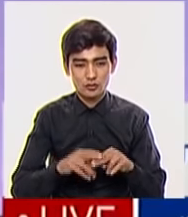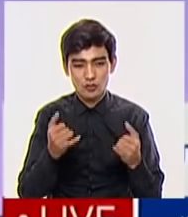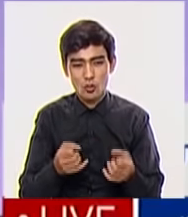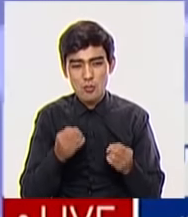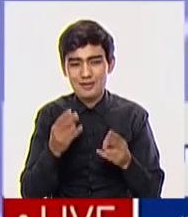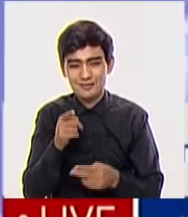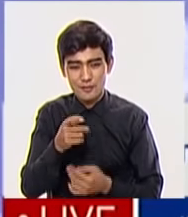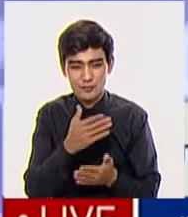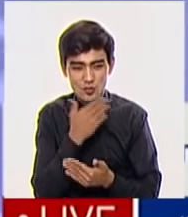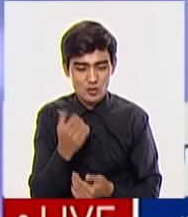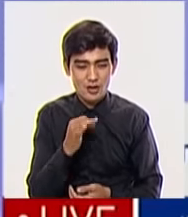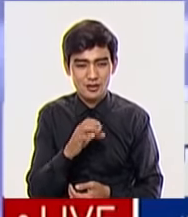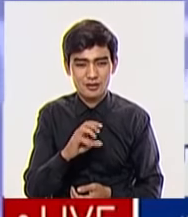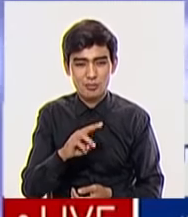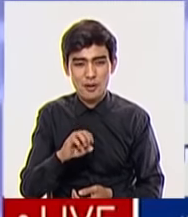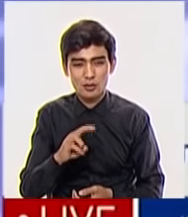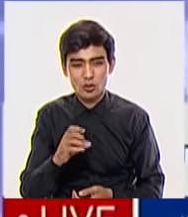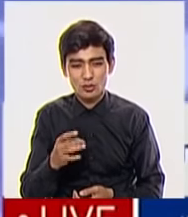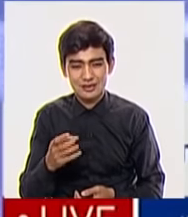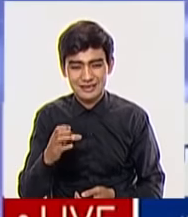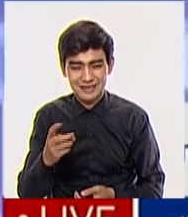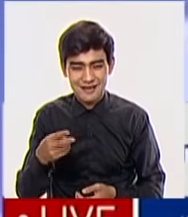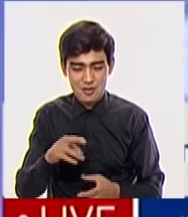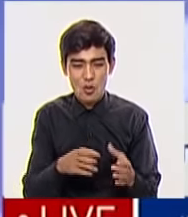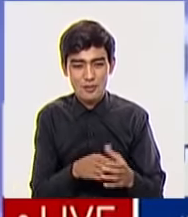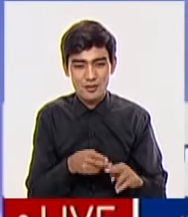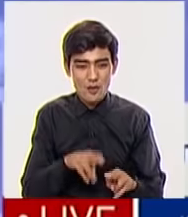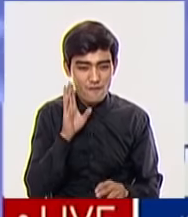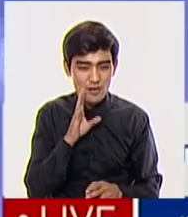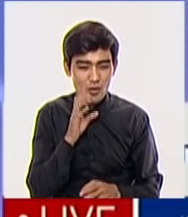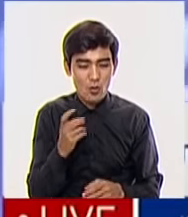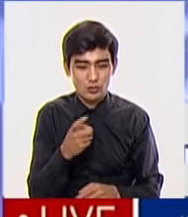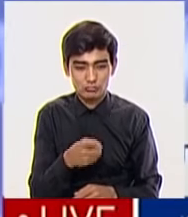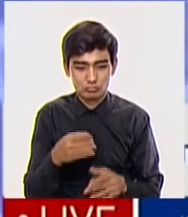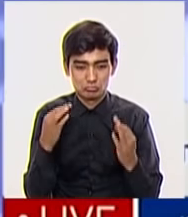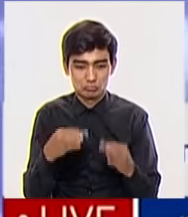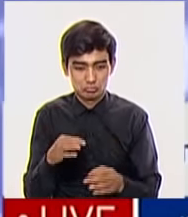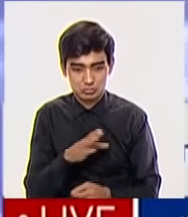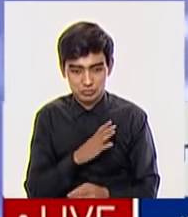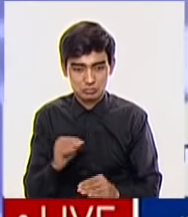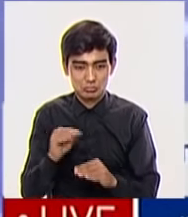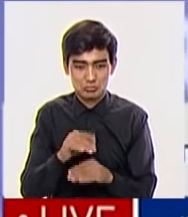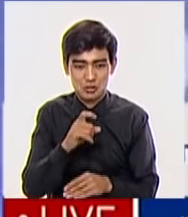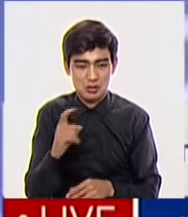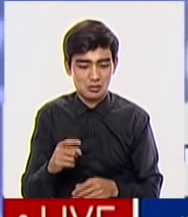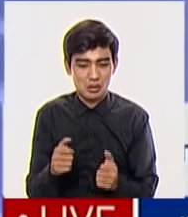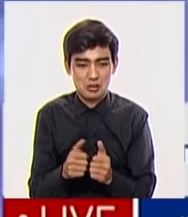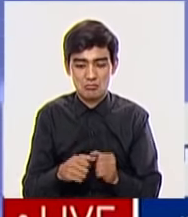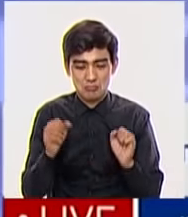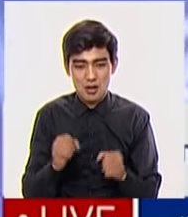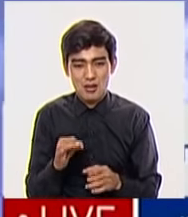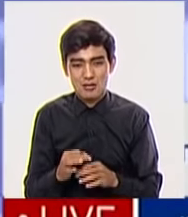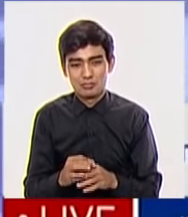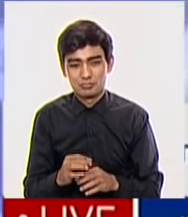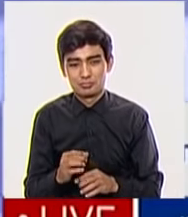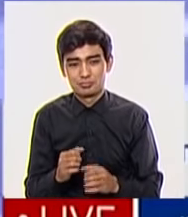опасностей нету. Инспект, кажется, компания, она владелец этих водопроводов, дала согласие на прокладку газопровода. Расстояние